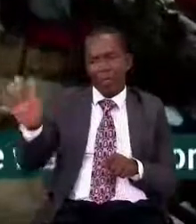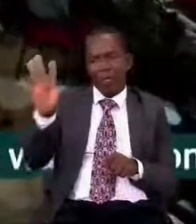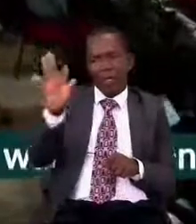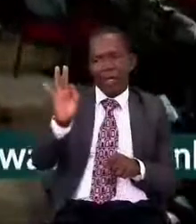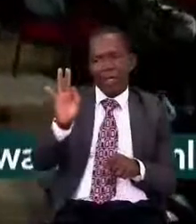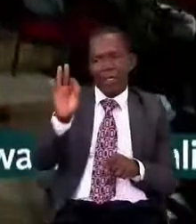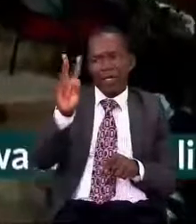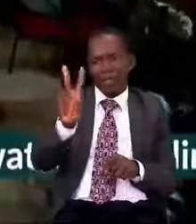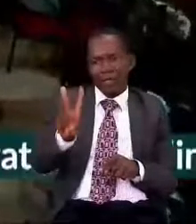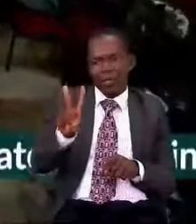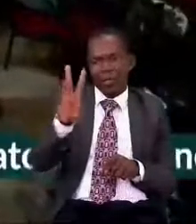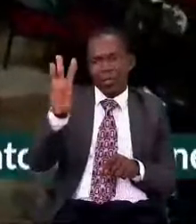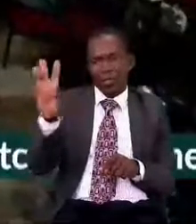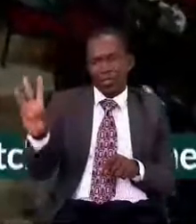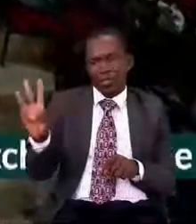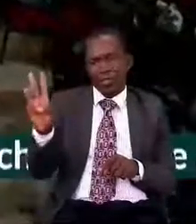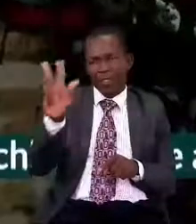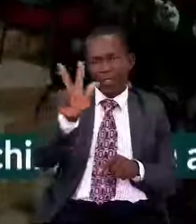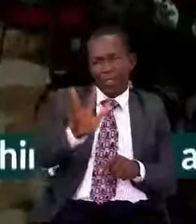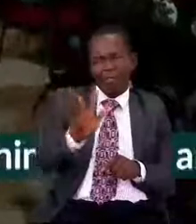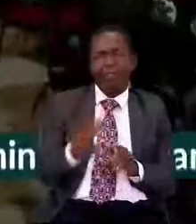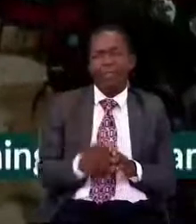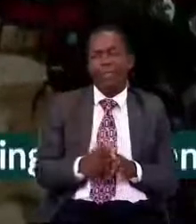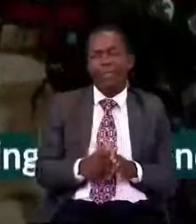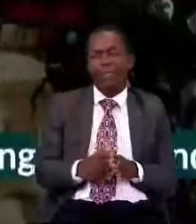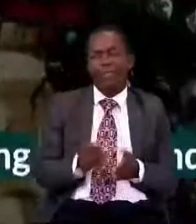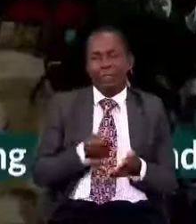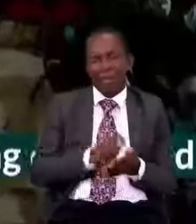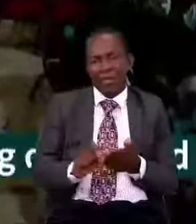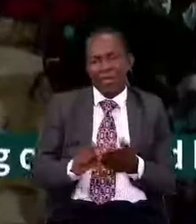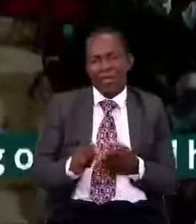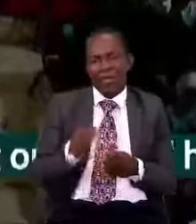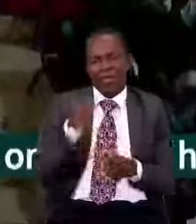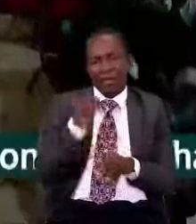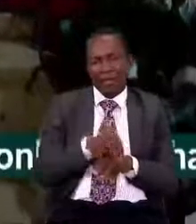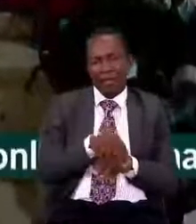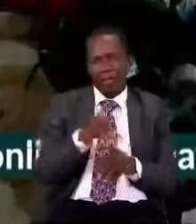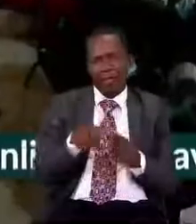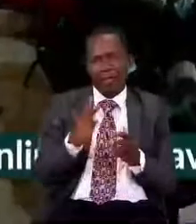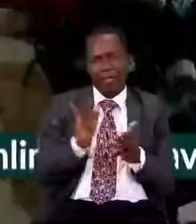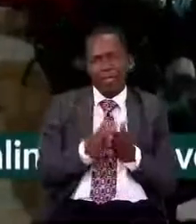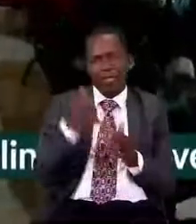234 91 54 44 92 63.